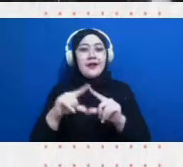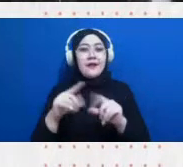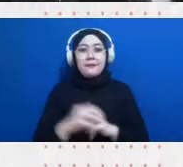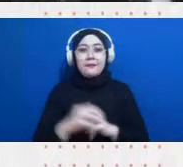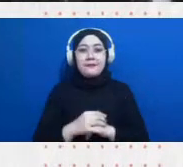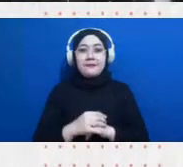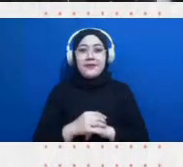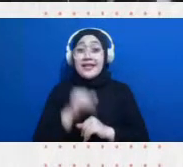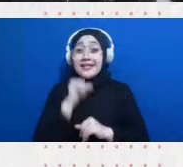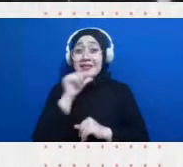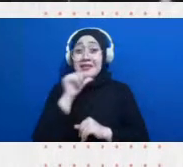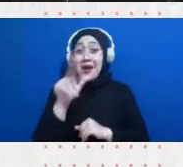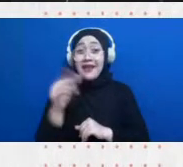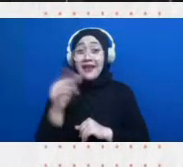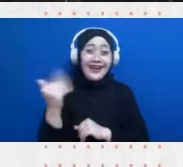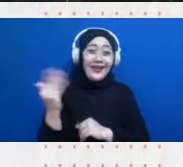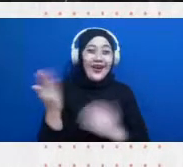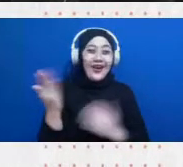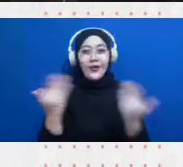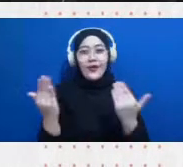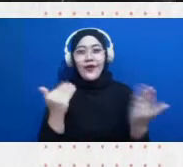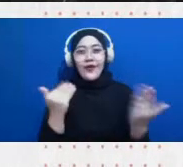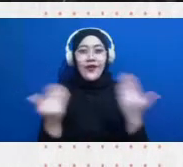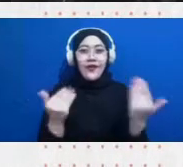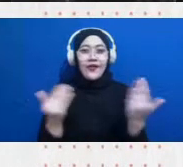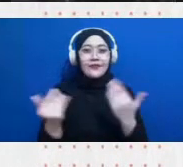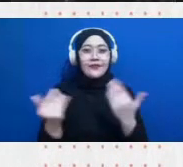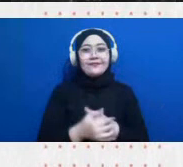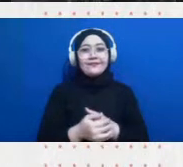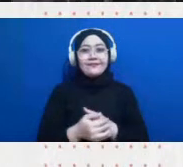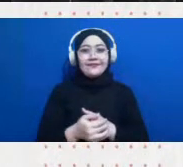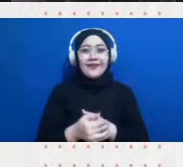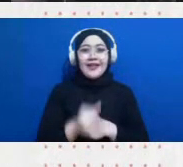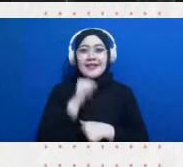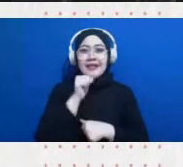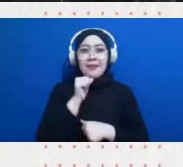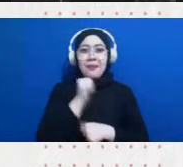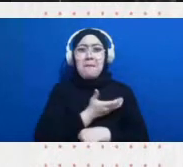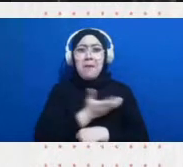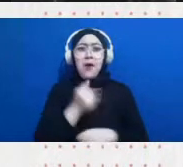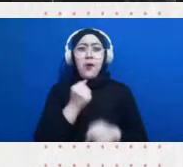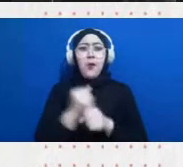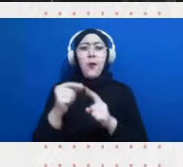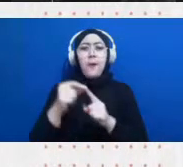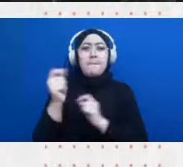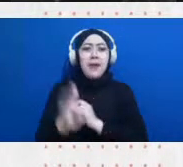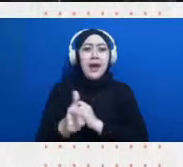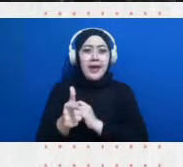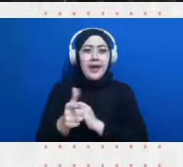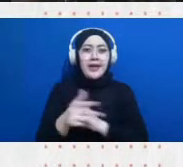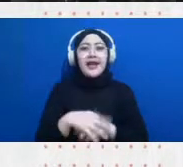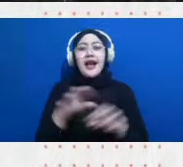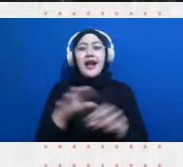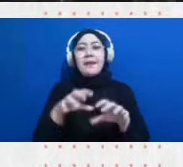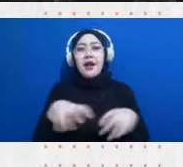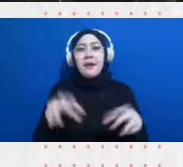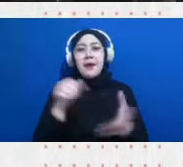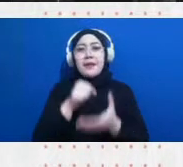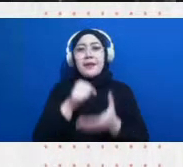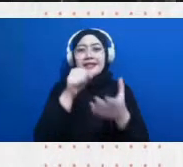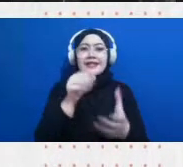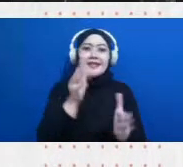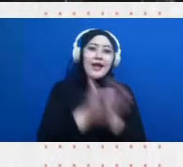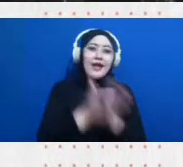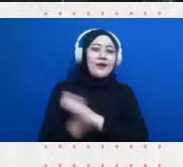Siapa lagi yuk? Ayo yuk, rame-rame yuk. Siapa yang mau dapat GoPay 100.000, ada yang mau dapat merchandise juga, boleh langsung ikutan